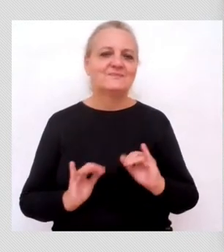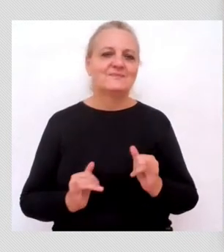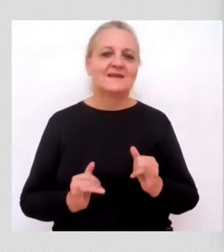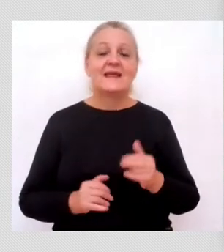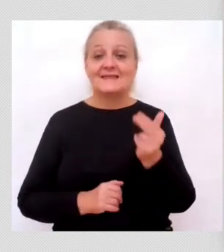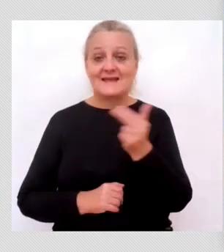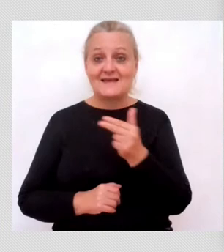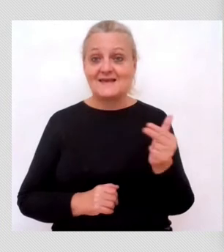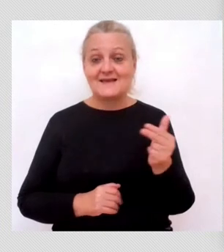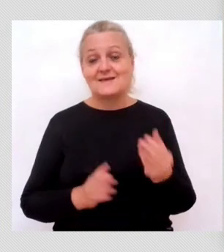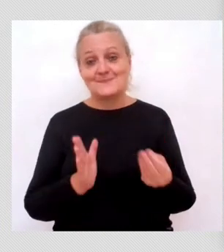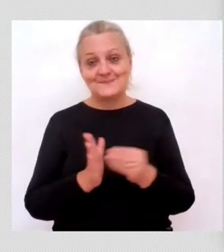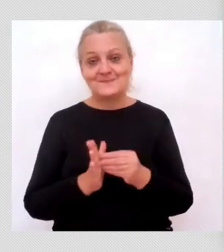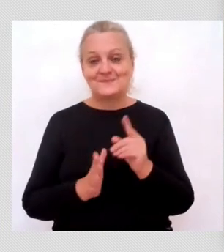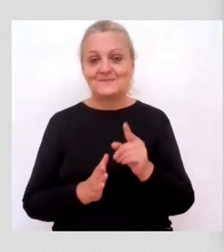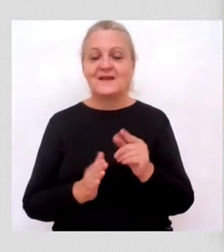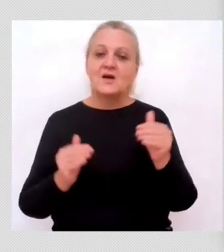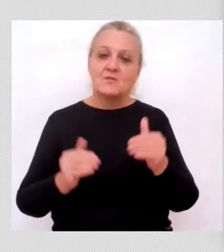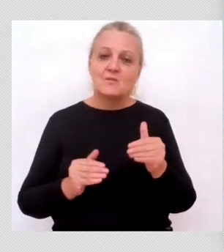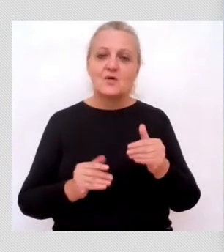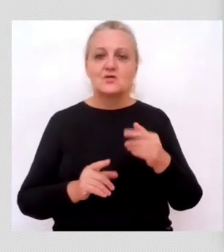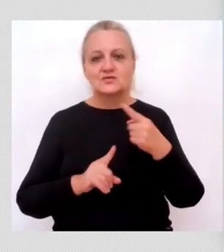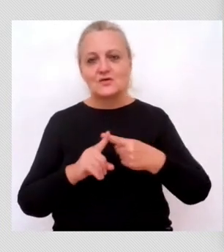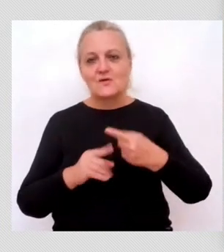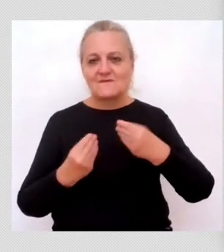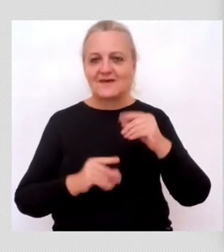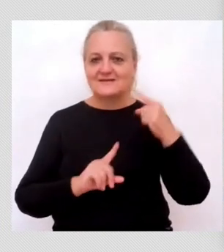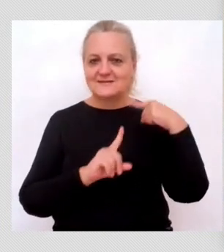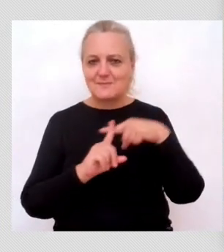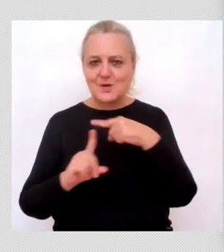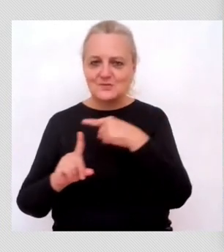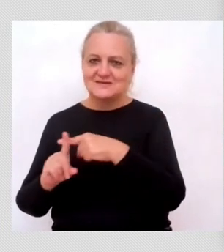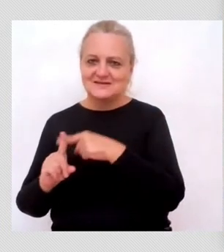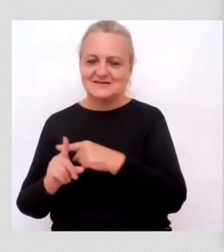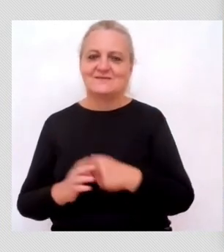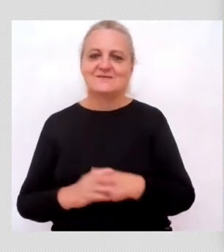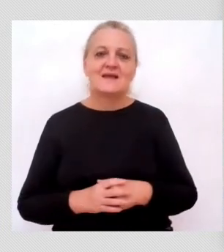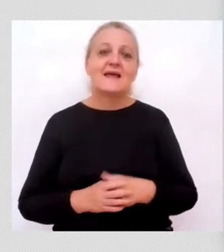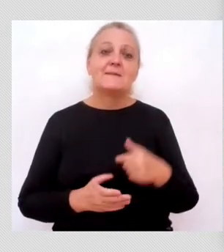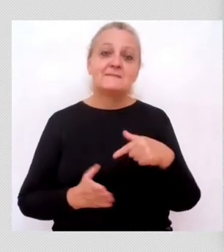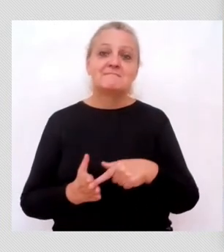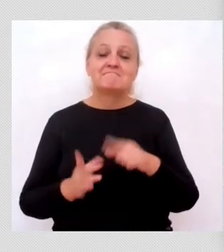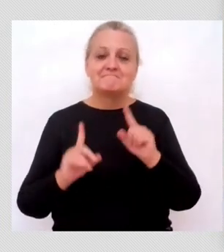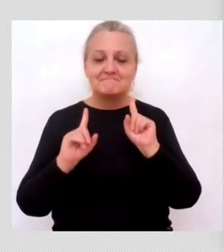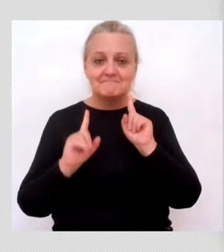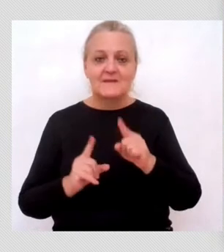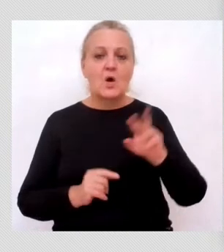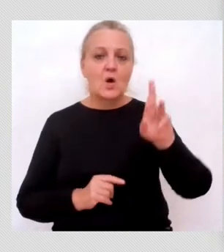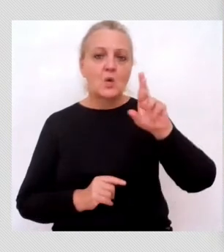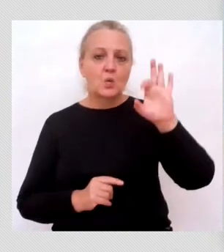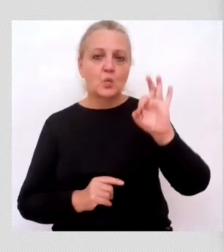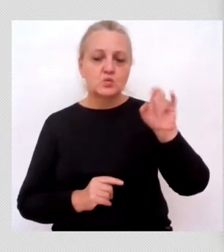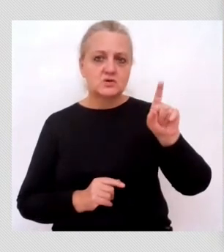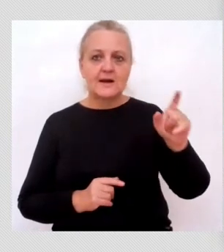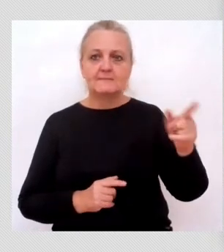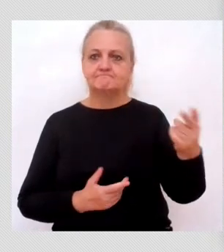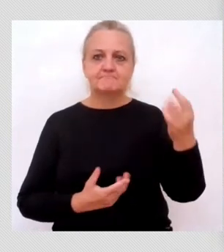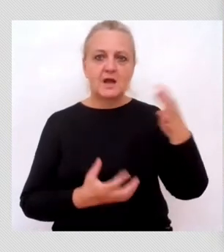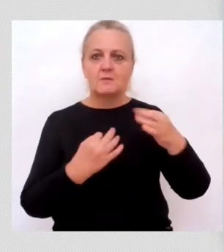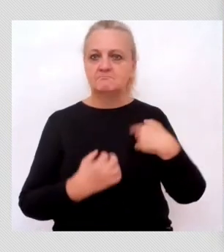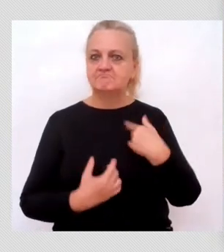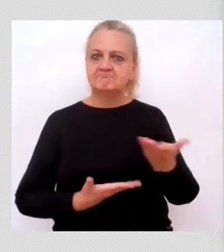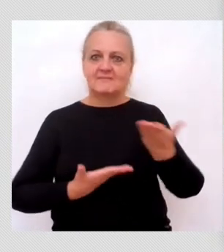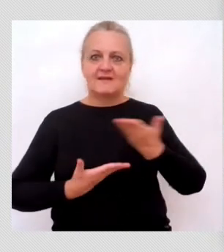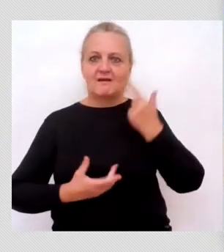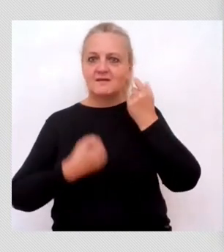wątek, może trochę bardziej optymistyczny. Nie będę ukrywał, że Róża mnie zainspirowała, bo słuchając jej zacząłem